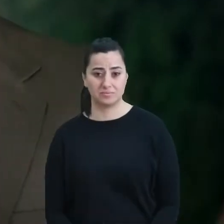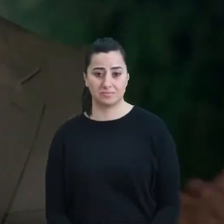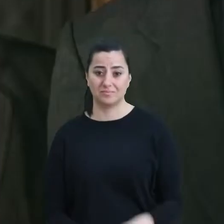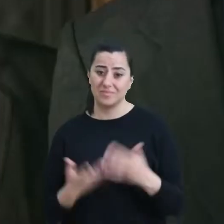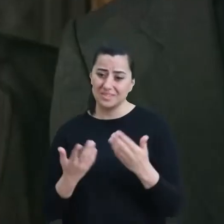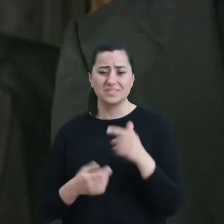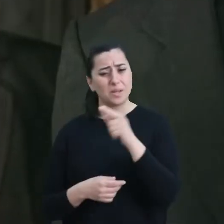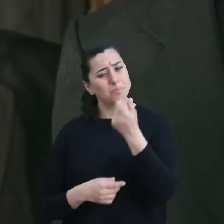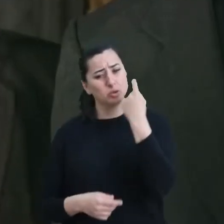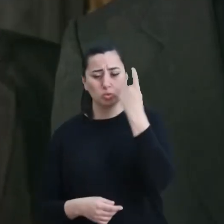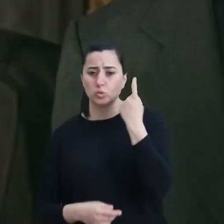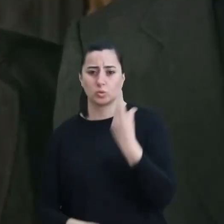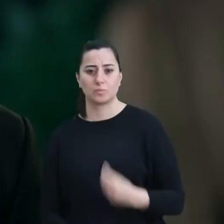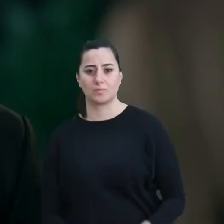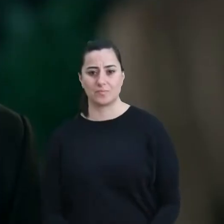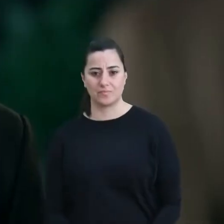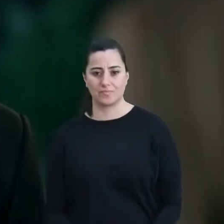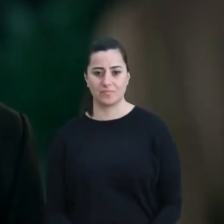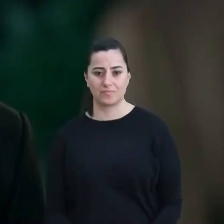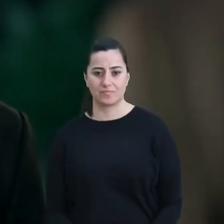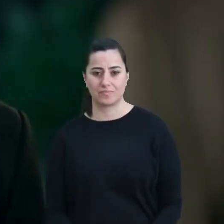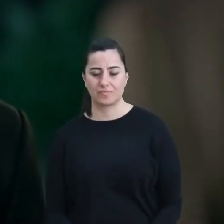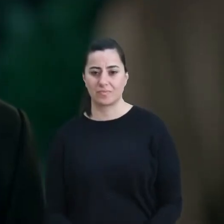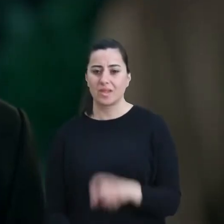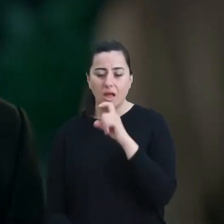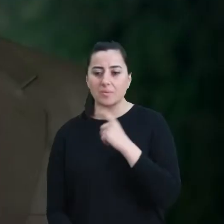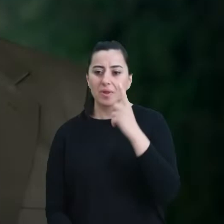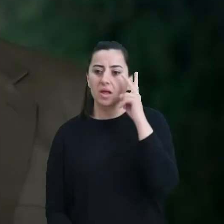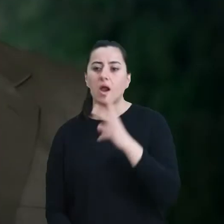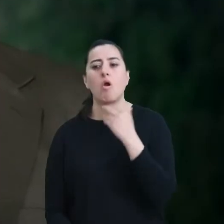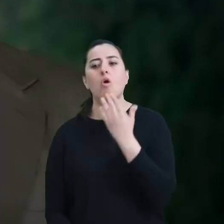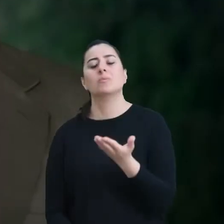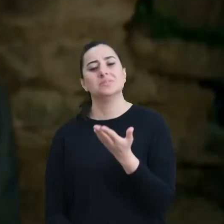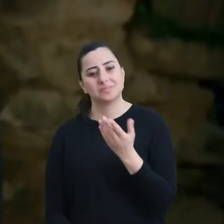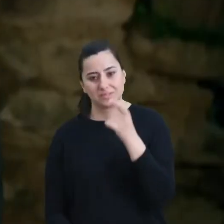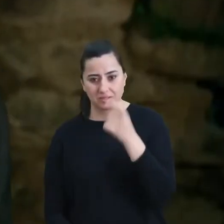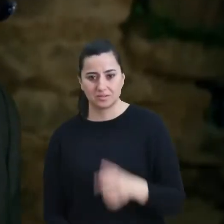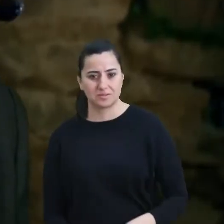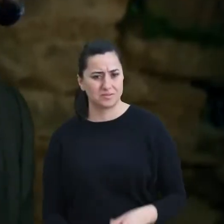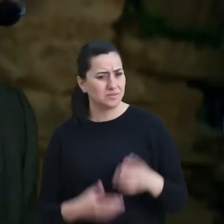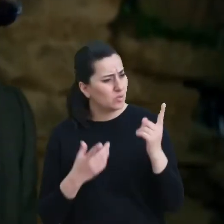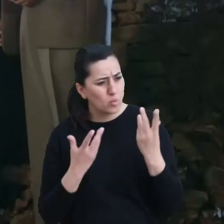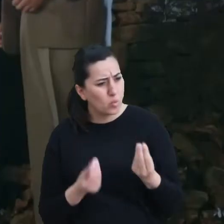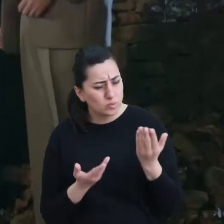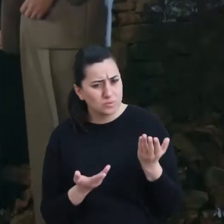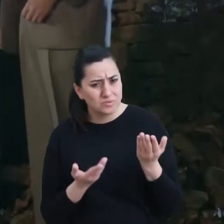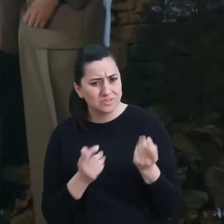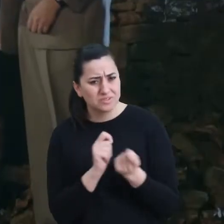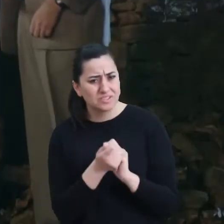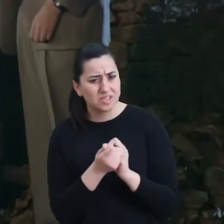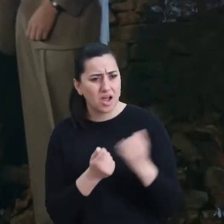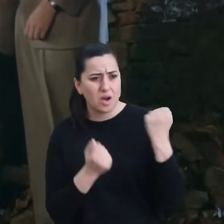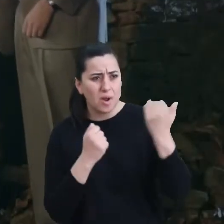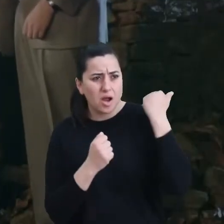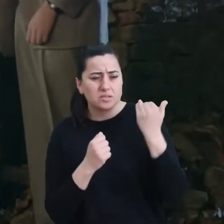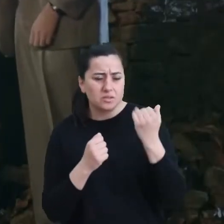Bence birazcık daha düşün istersen. Ha? Yanlış bir karar verme. Oğlum ne oldu lan sana? Arabanın